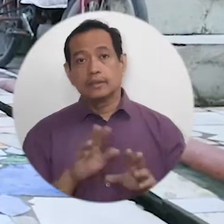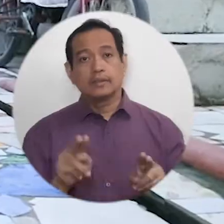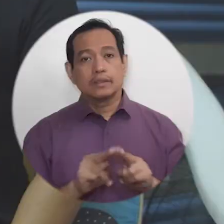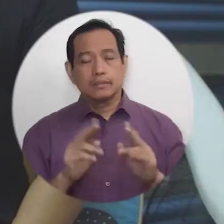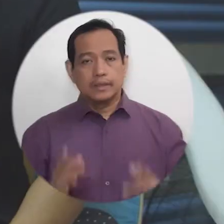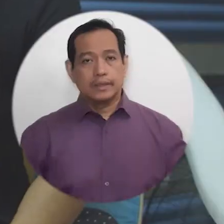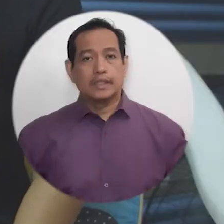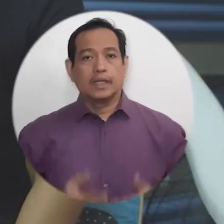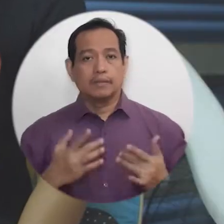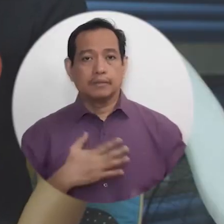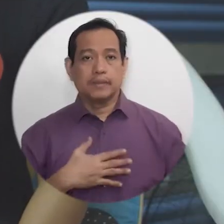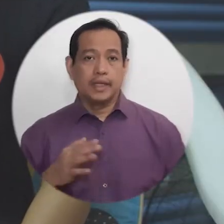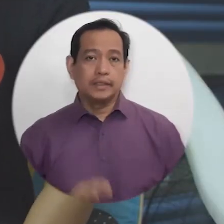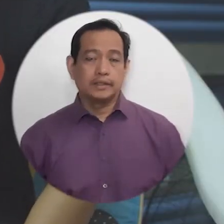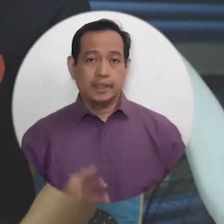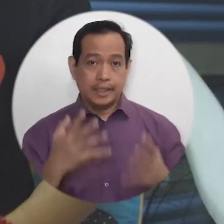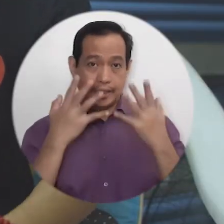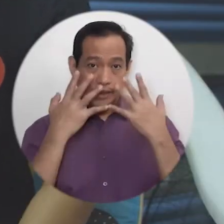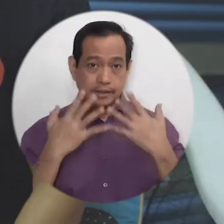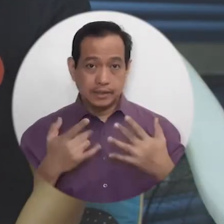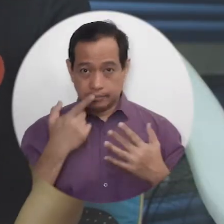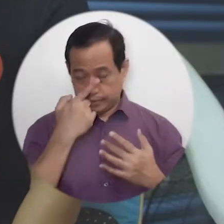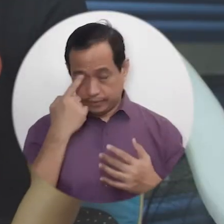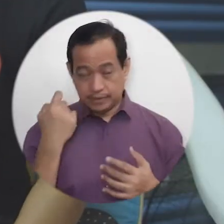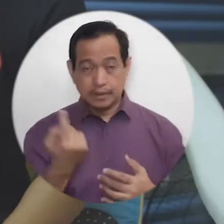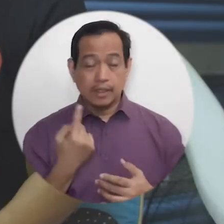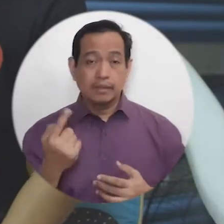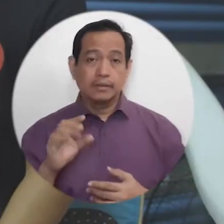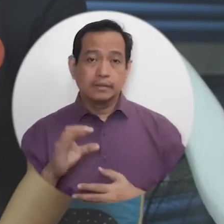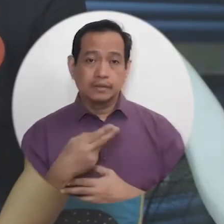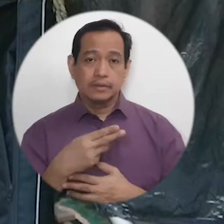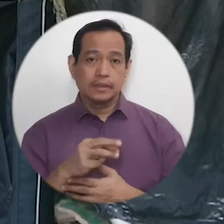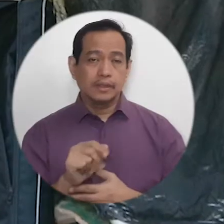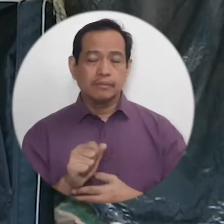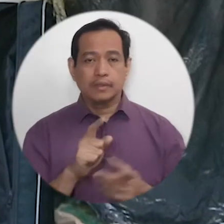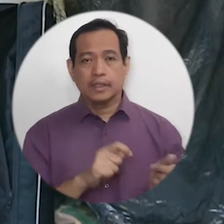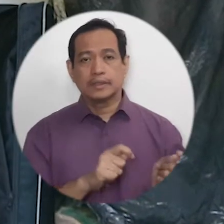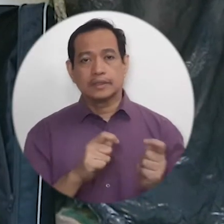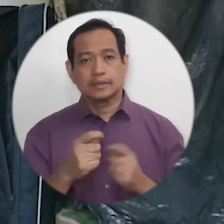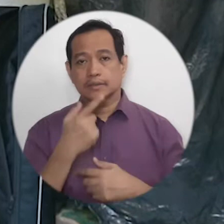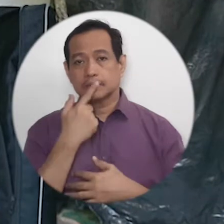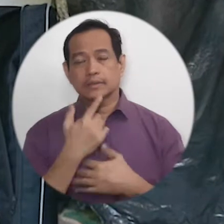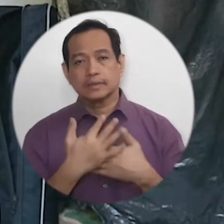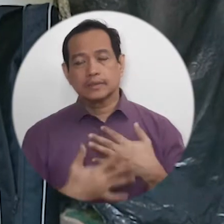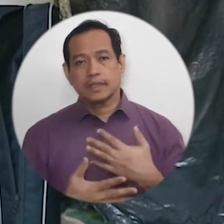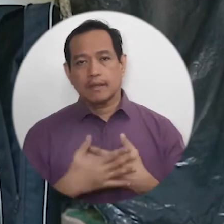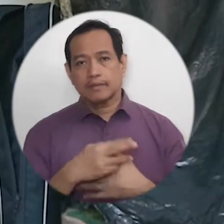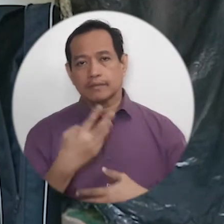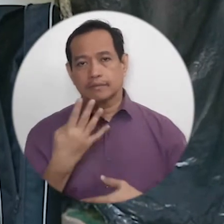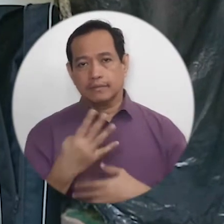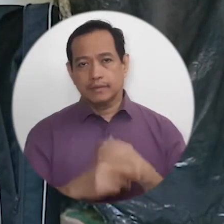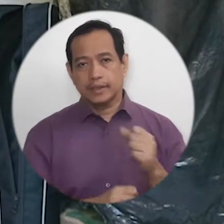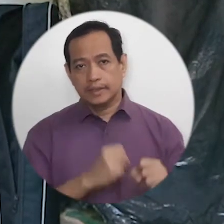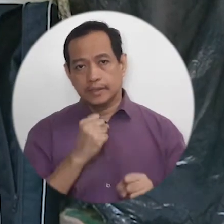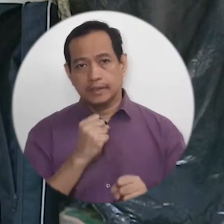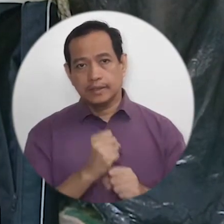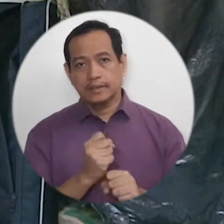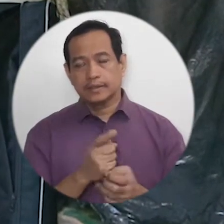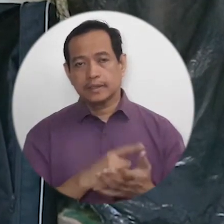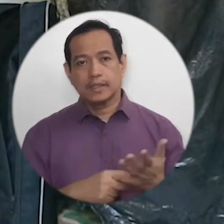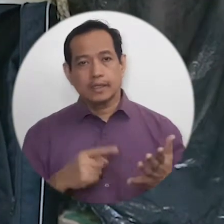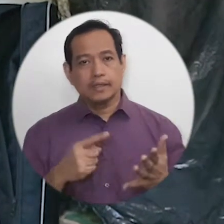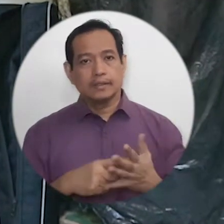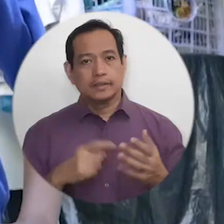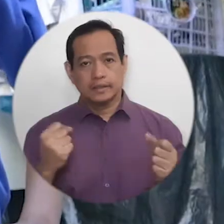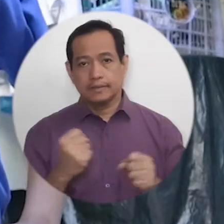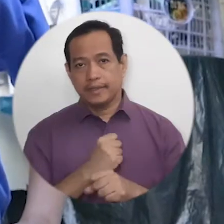niya. Nakakalungkot lang po dahil panay ang chemo at sali ng dugo. After 4 years po na pakikipaglaban namin, ngayon po